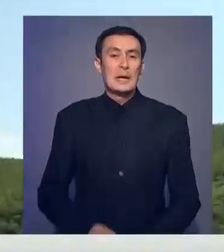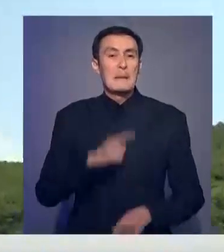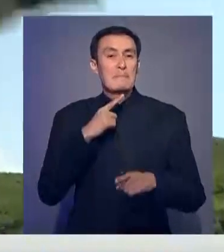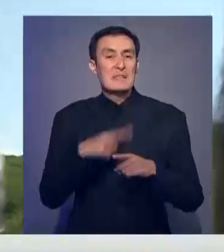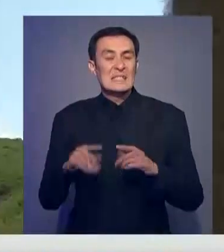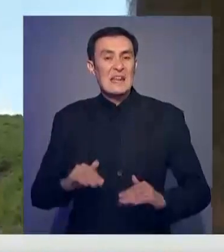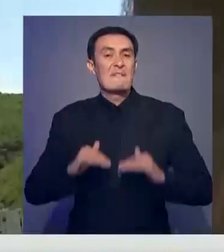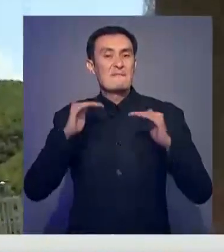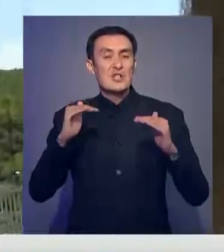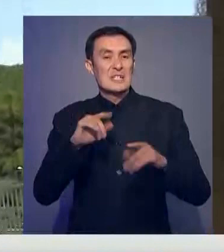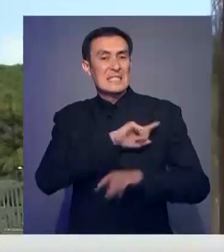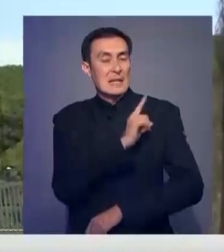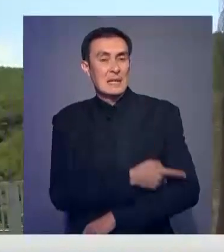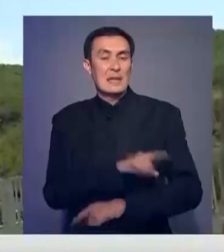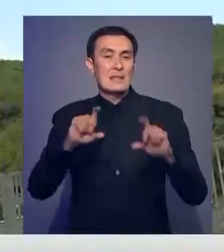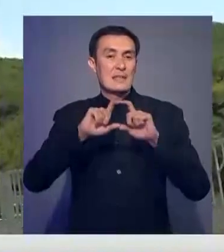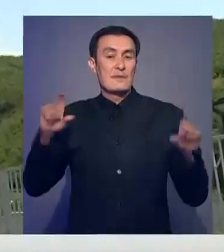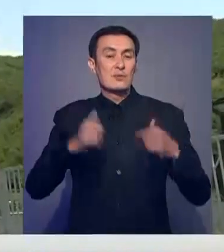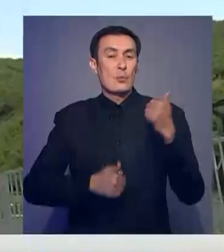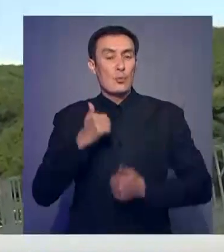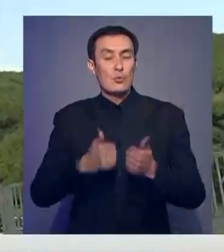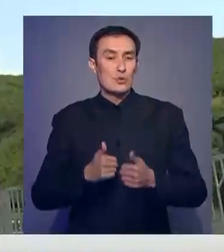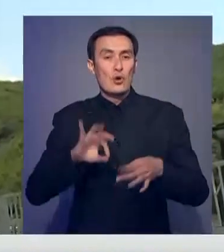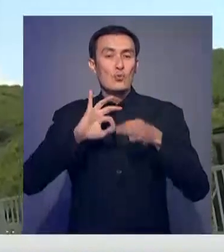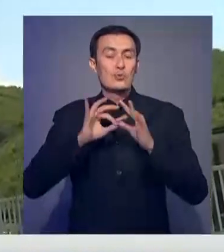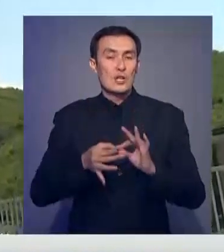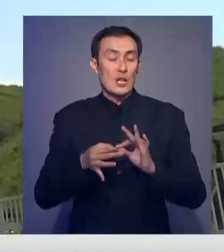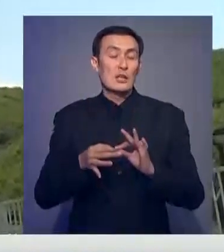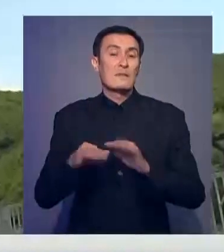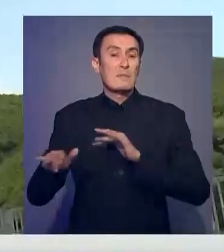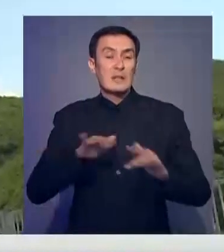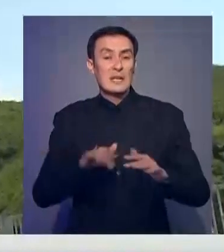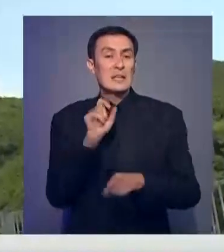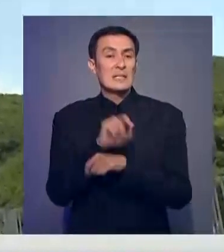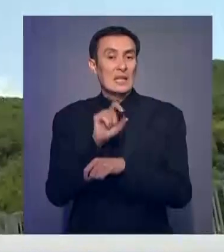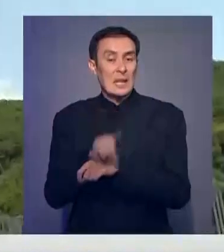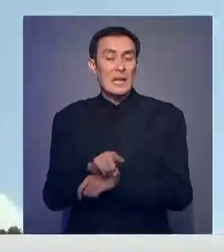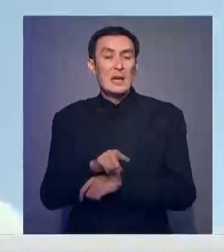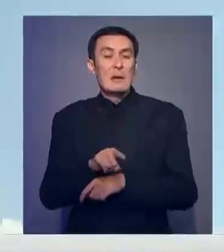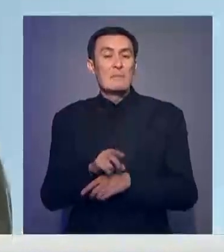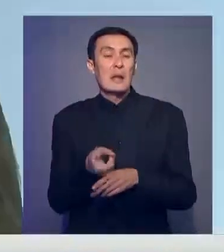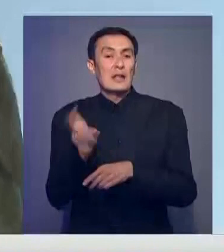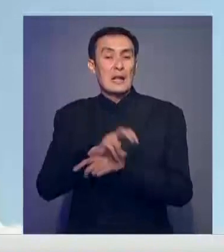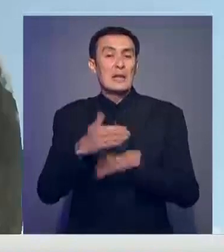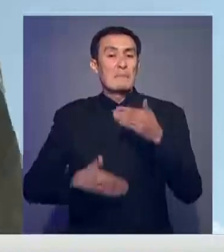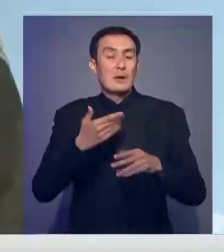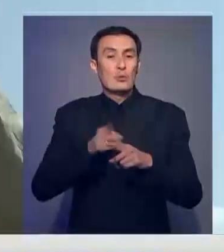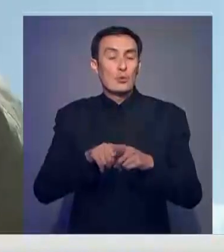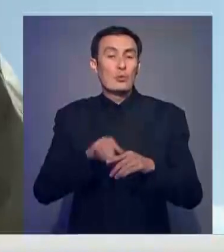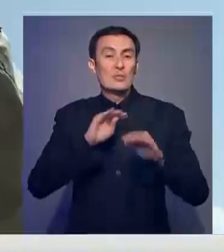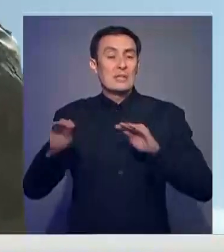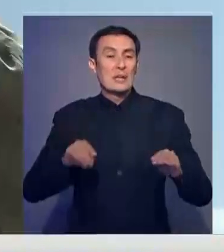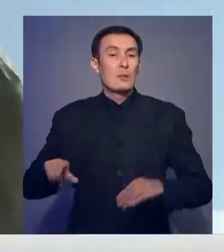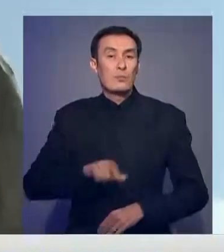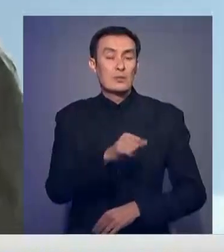Быстрее, выше, сильнее – девиз всего конкурса. Усложняет процесс выполнения заданий, преодоления препятствий, которыми просто усеян